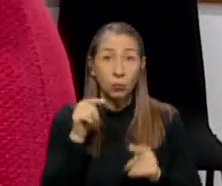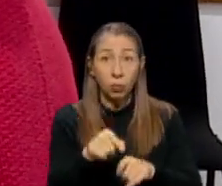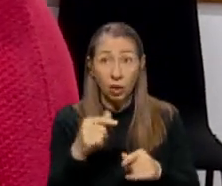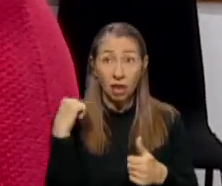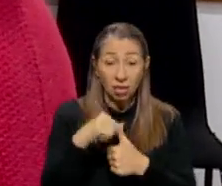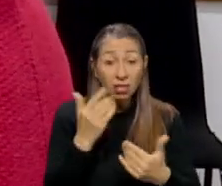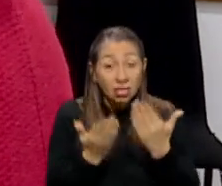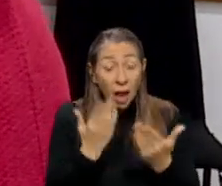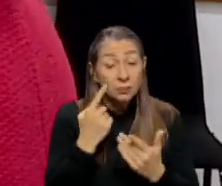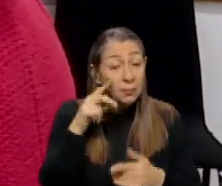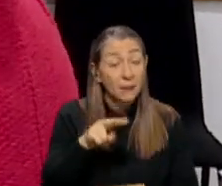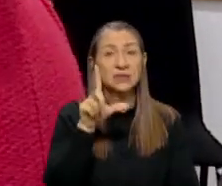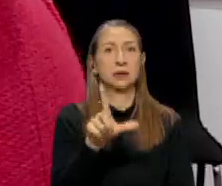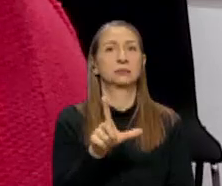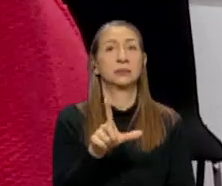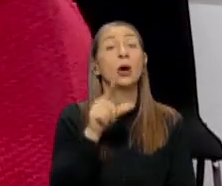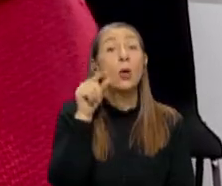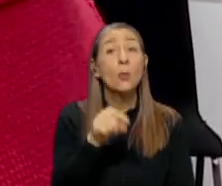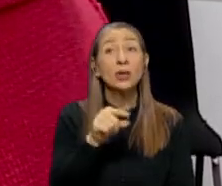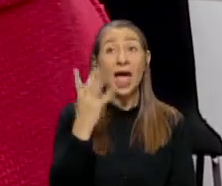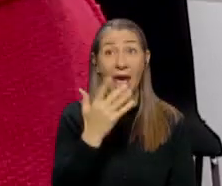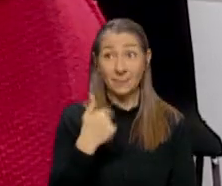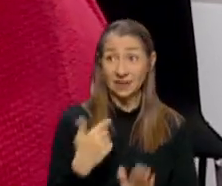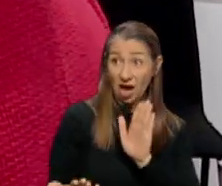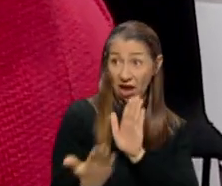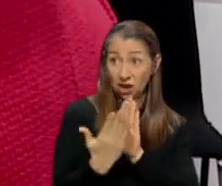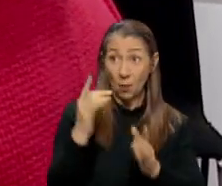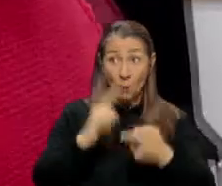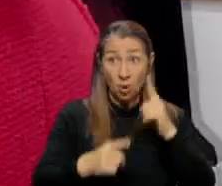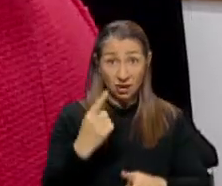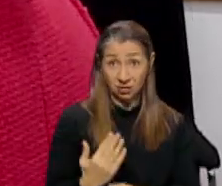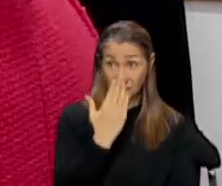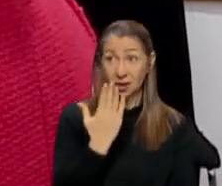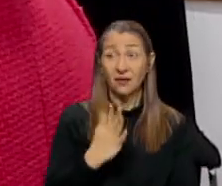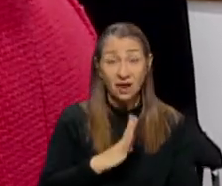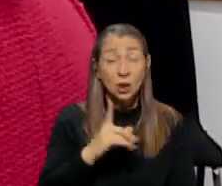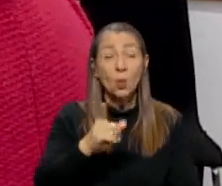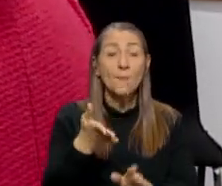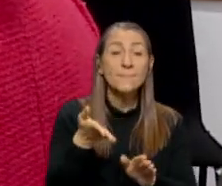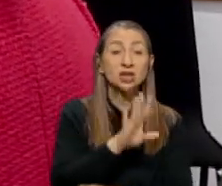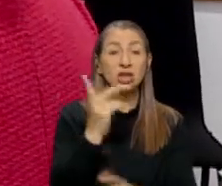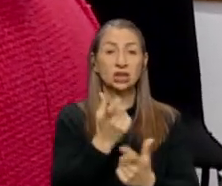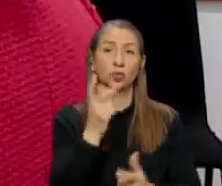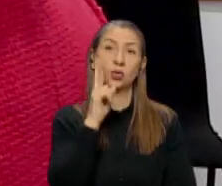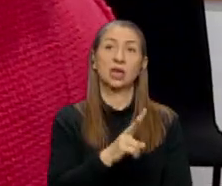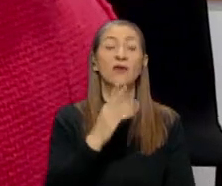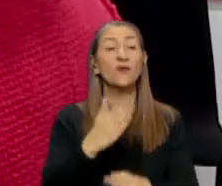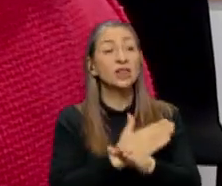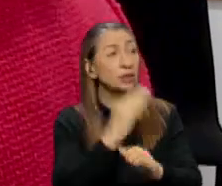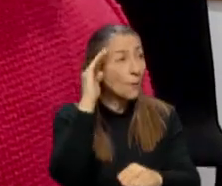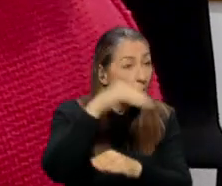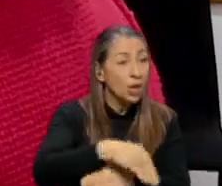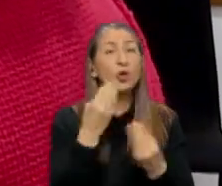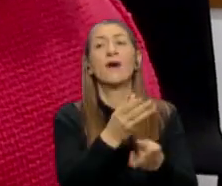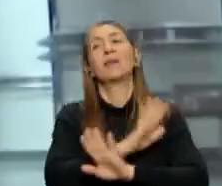yeniden değerlendirilmesi gerekir burada Eğer bize karşı bir siyasi tutum varsa bu tutum başka şekillerde göstersinler vatandaşı